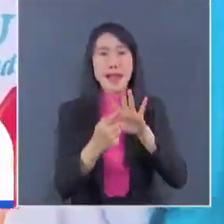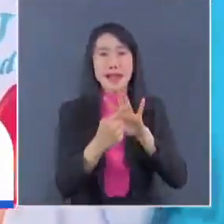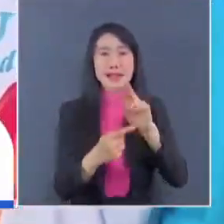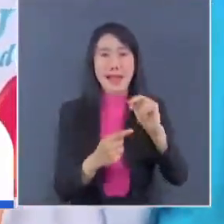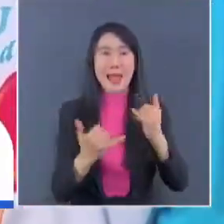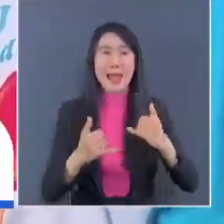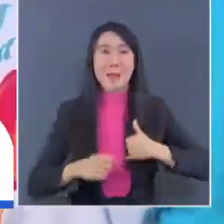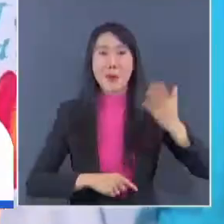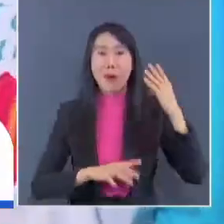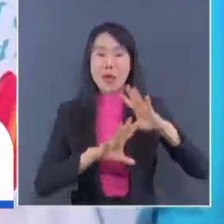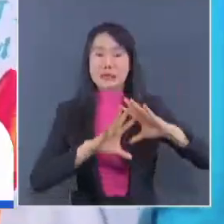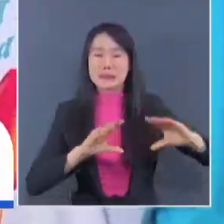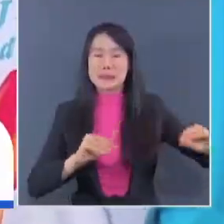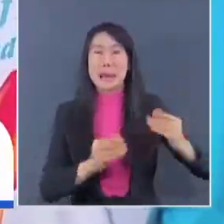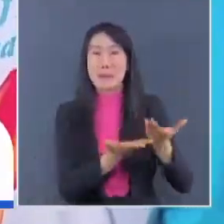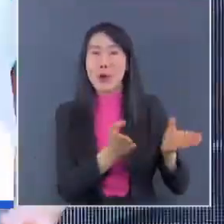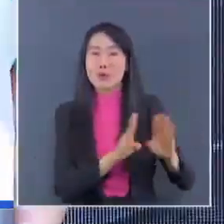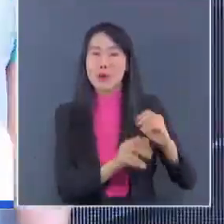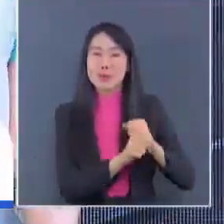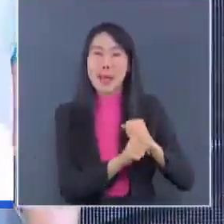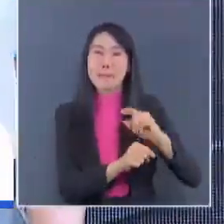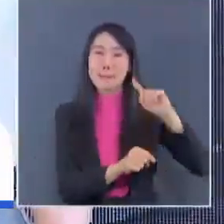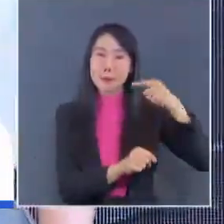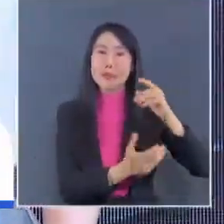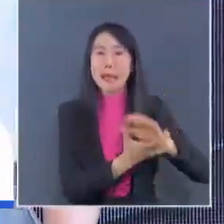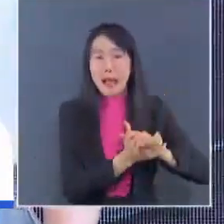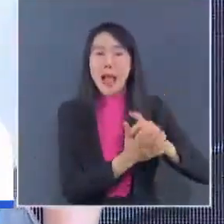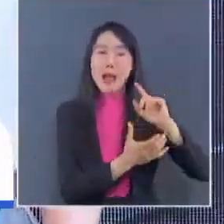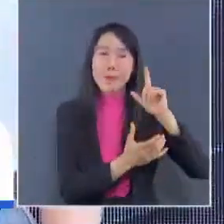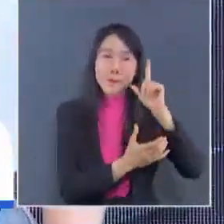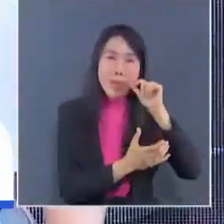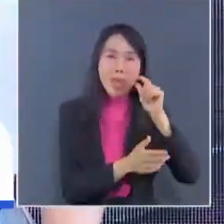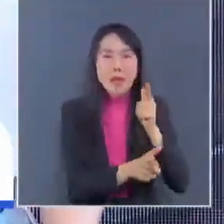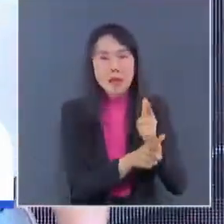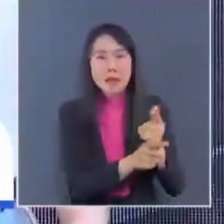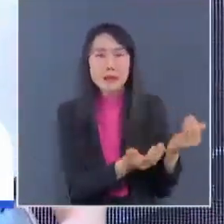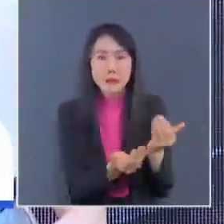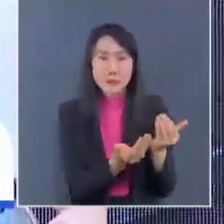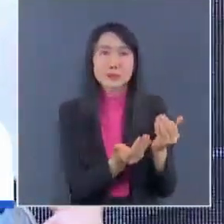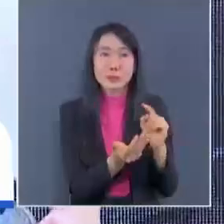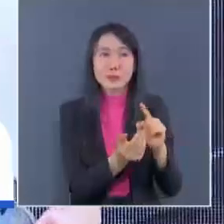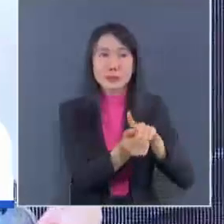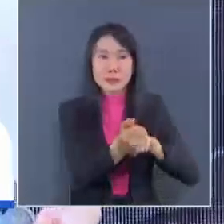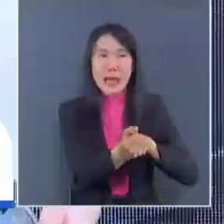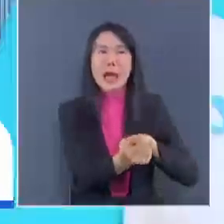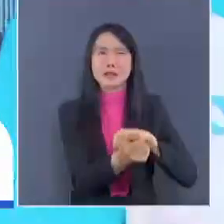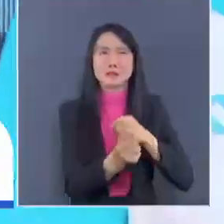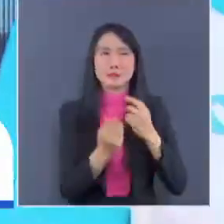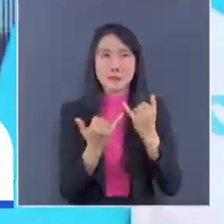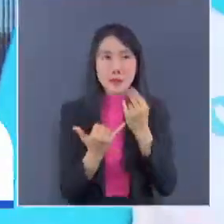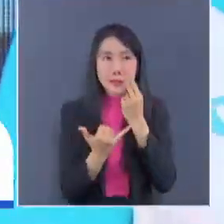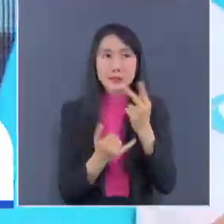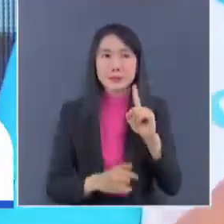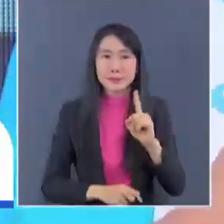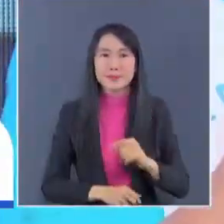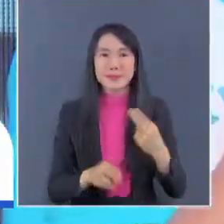ดตัวพักงานแสดงไปมีครอบครัวทำหน้าที่เป็นภรรยาและคุณแม่ดูแลลูกๆและสามีนานอยู่หลายปีค่ะล่าสุ